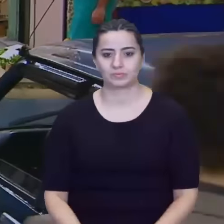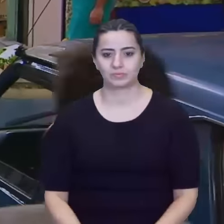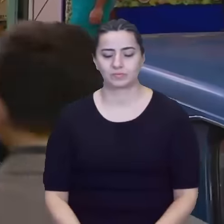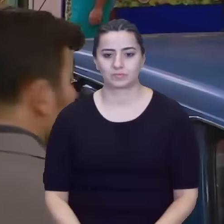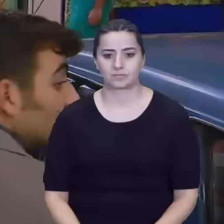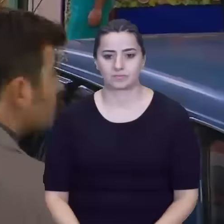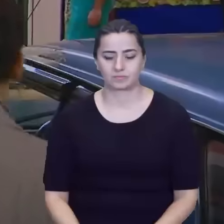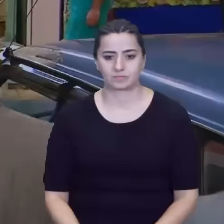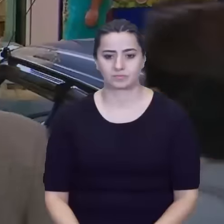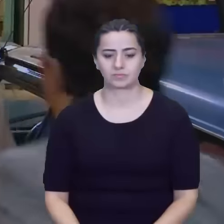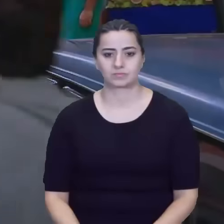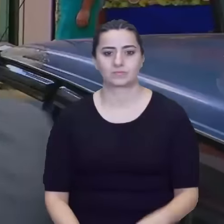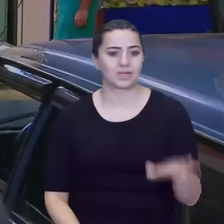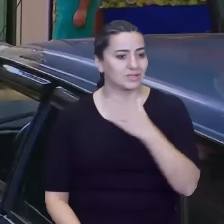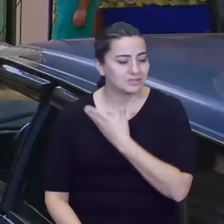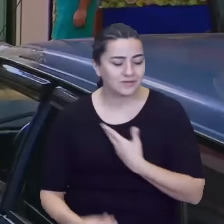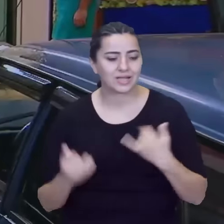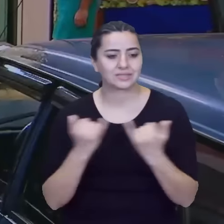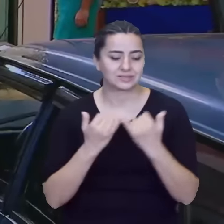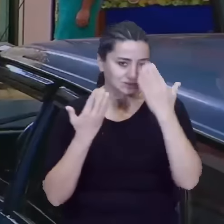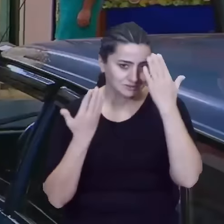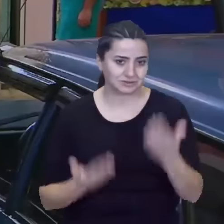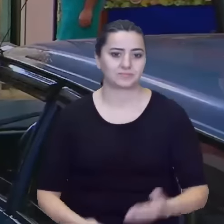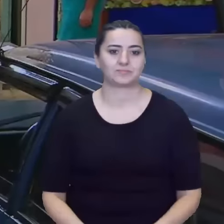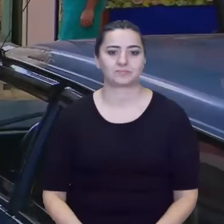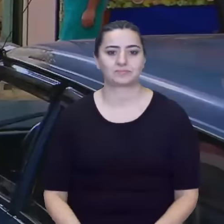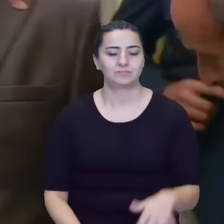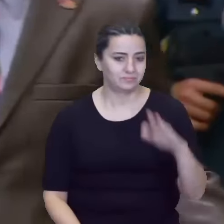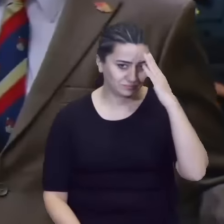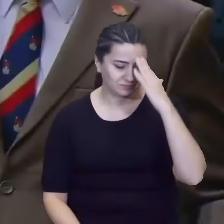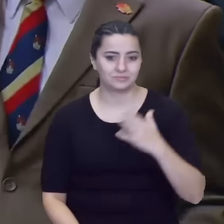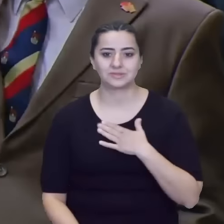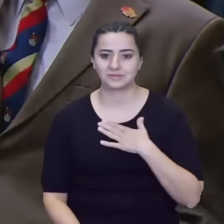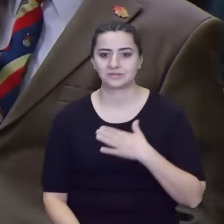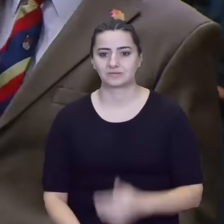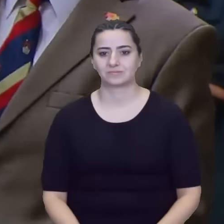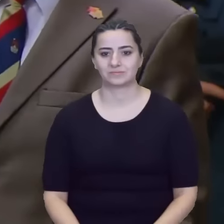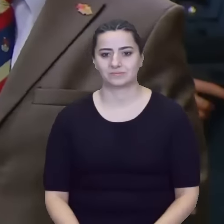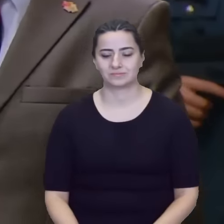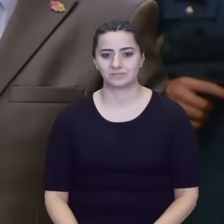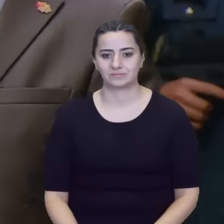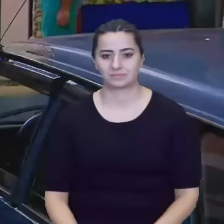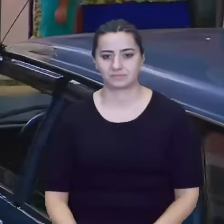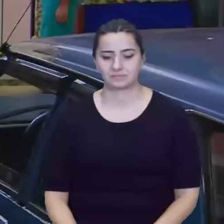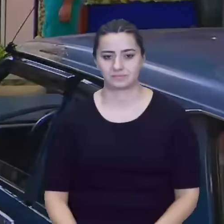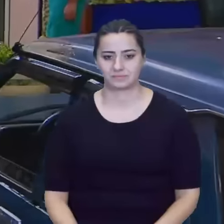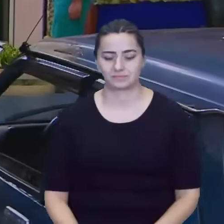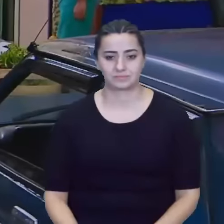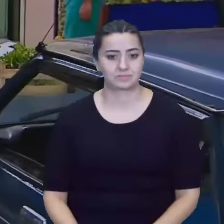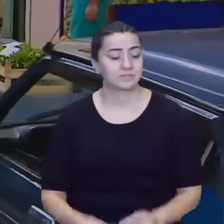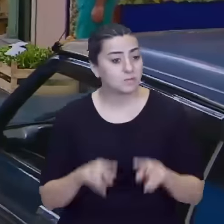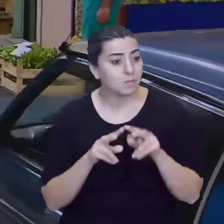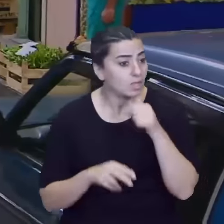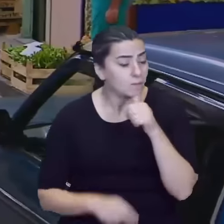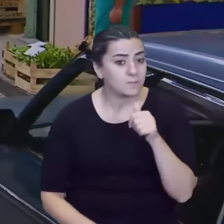abilerim, bekçi kardeşlerim, hepinizi sevgi ve hürmetle karşılıyorum. Merhabalar. Saygılar başkanım. Saygılar başkanım. Saygılar bizden. Ya Mehmet